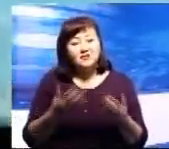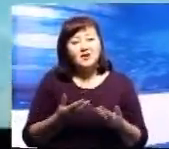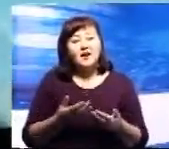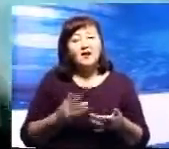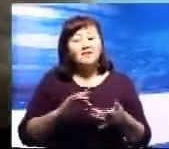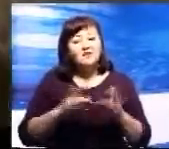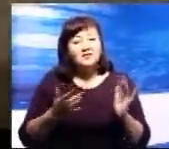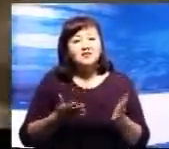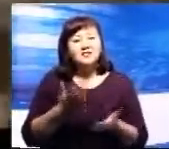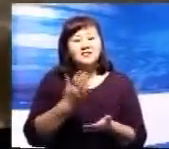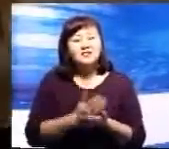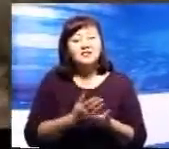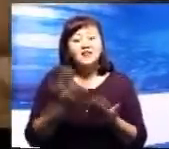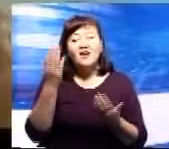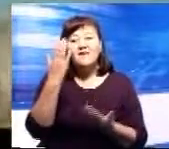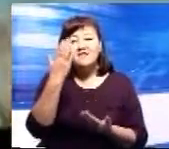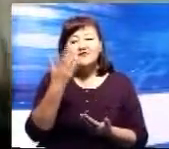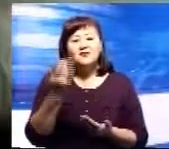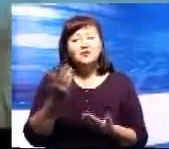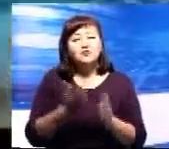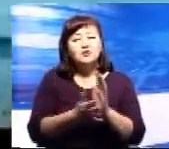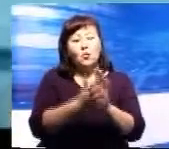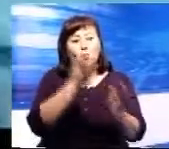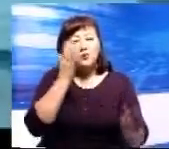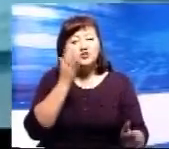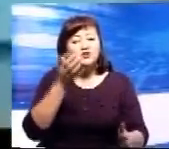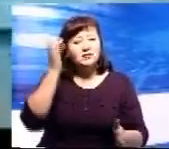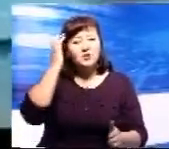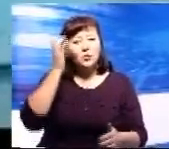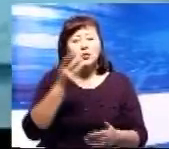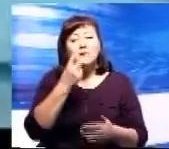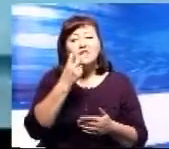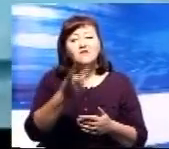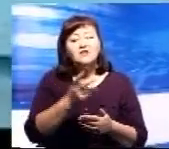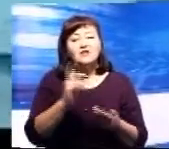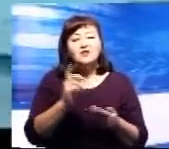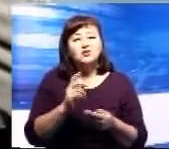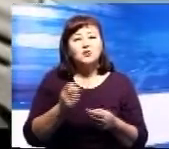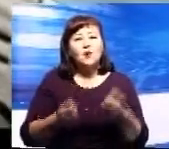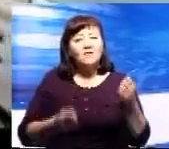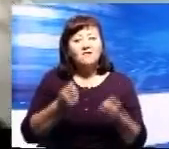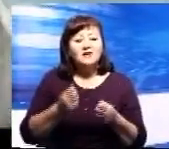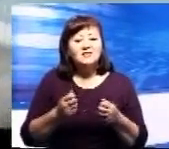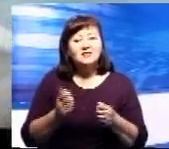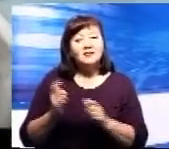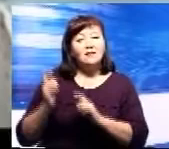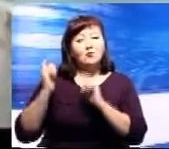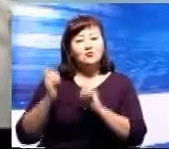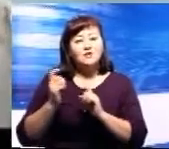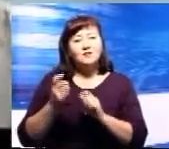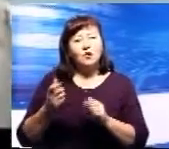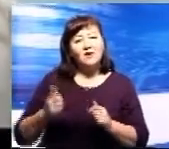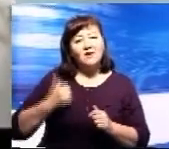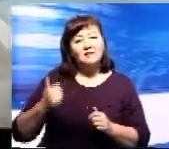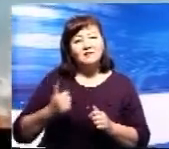мессенджерах распространяется видео с очередями за углем. На видеороликах видно, как водители грузовиков в буквальном смысле слова